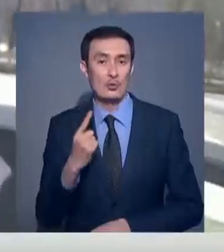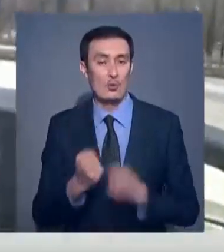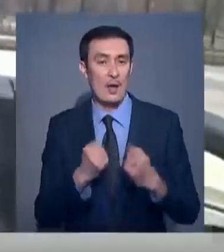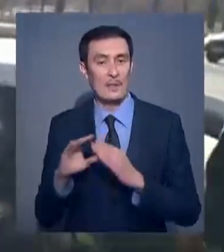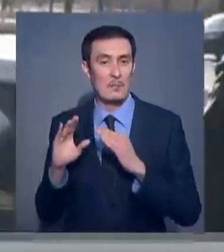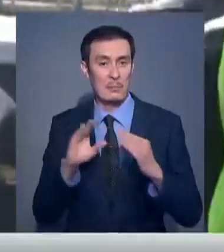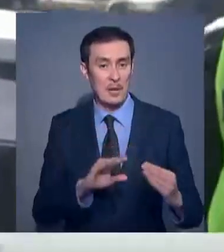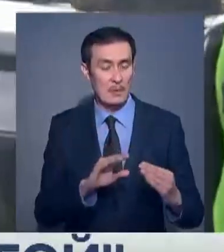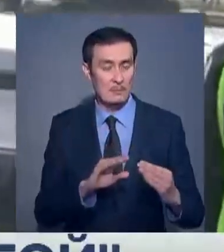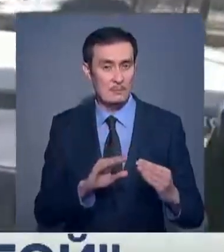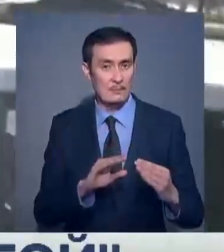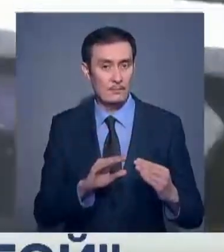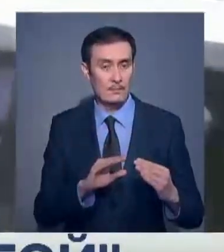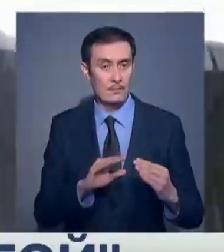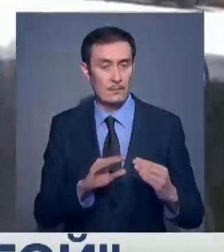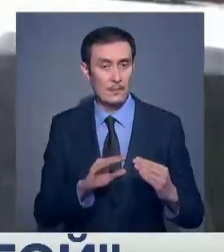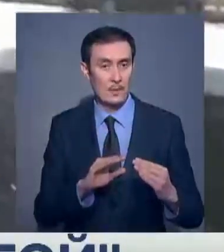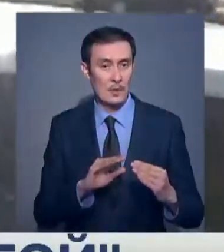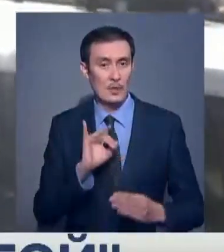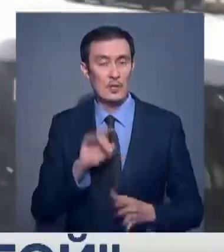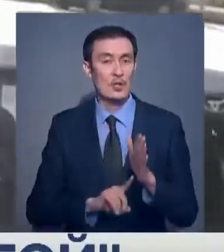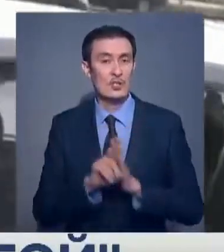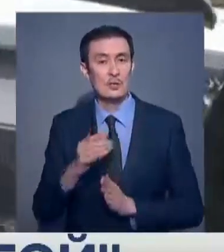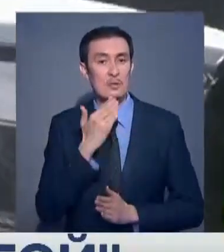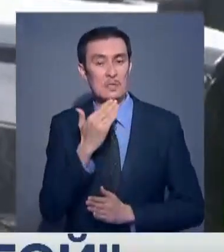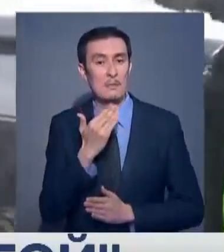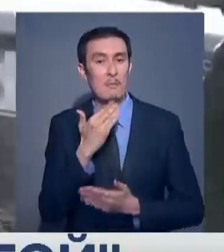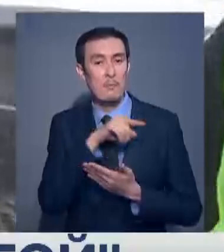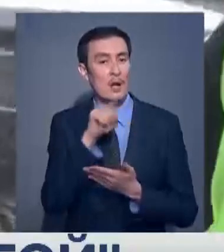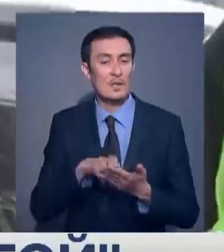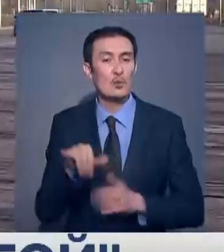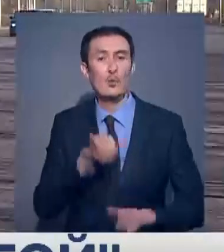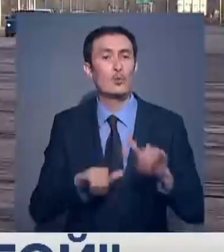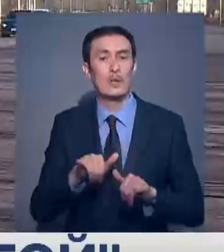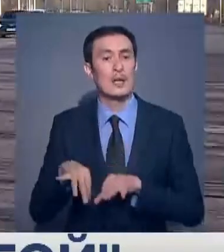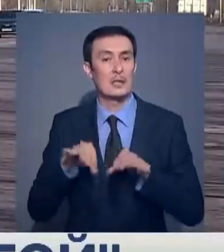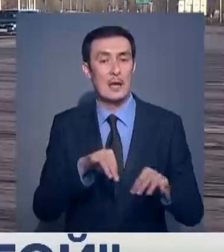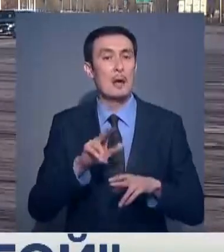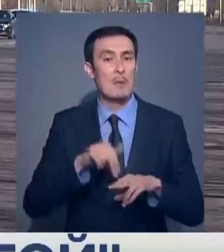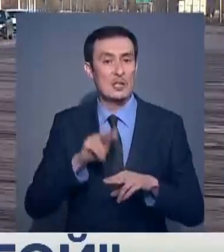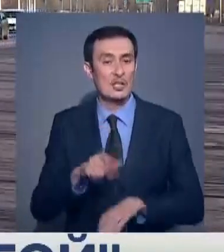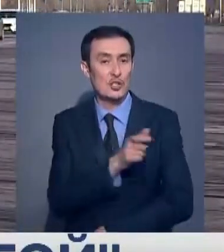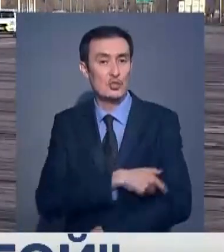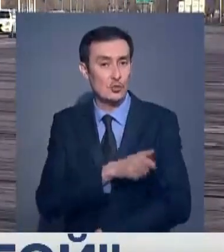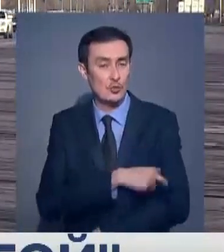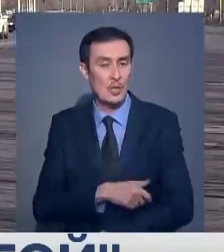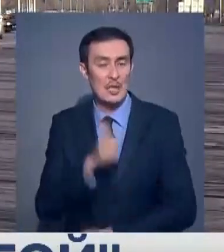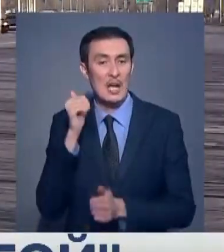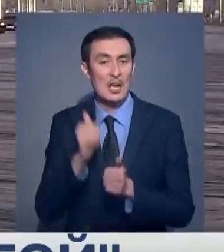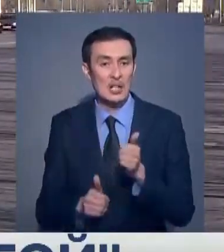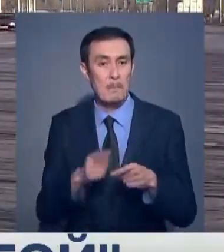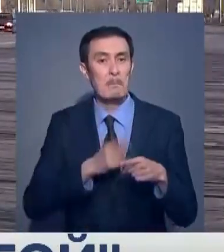останавливают водителей и спрашивают, куда они направляются. Полицейские дежурят практически на